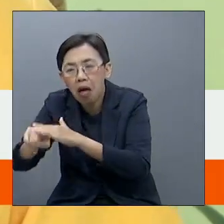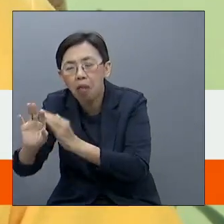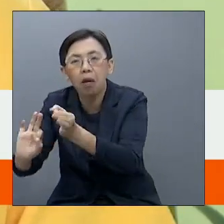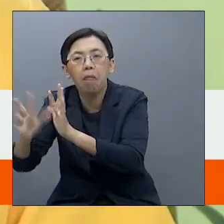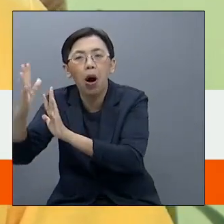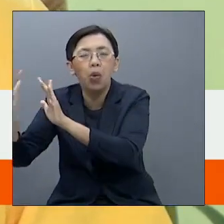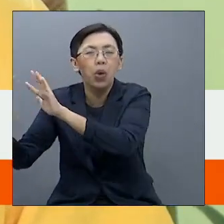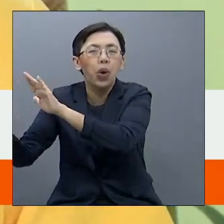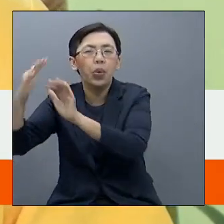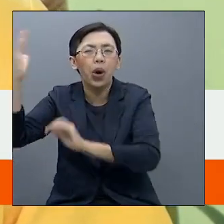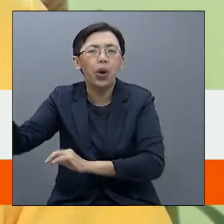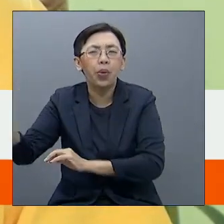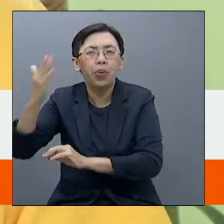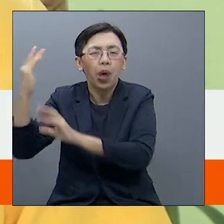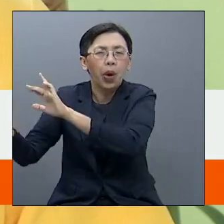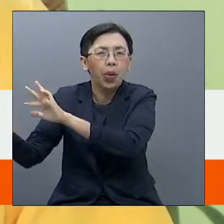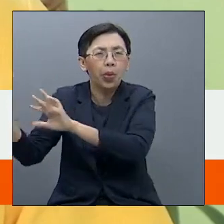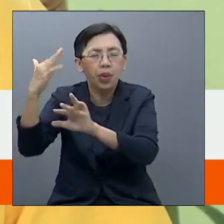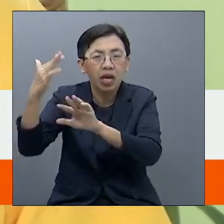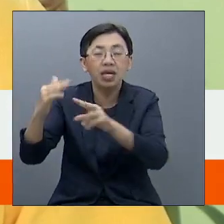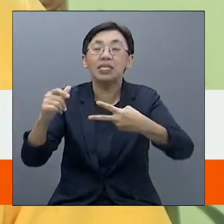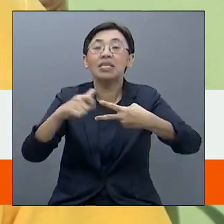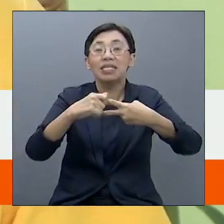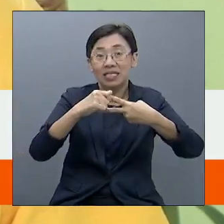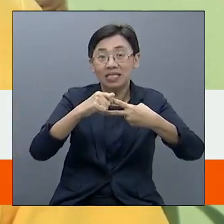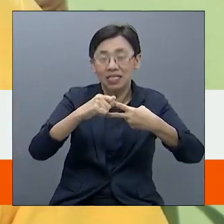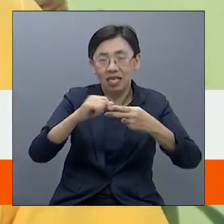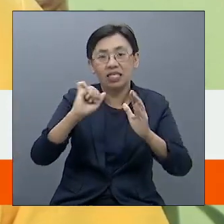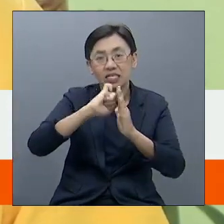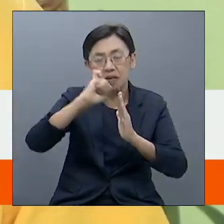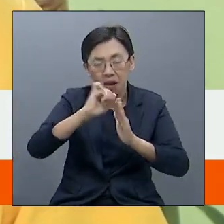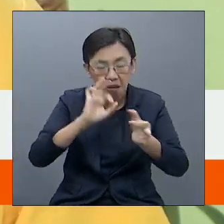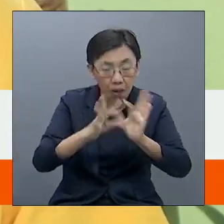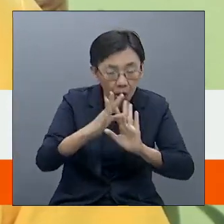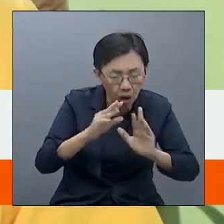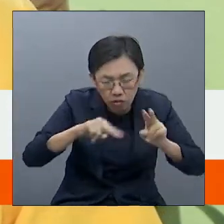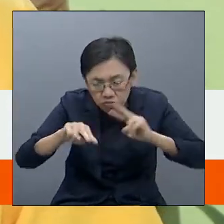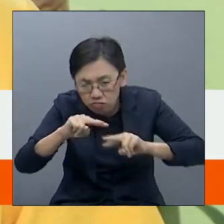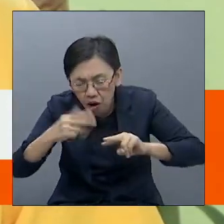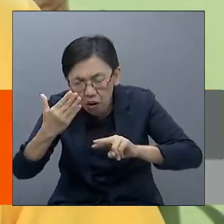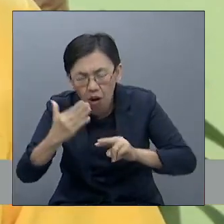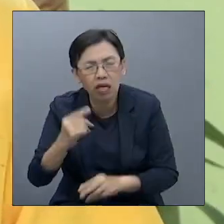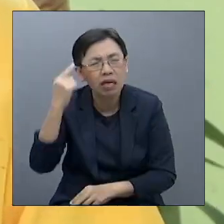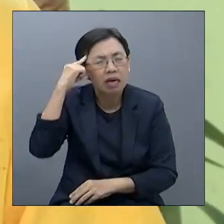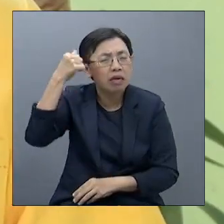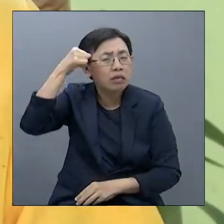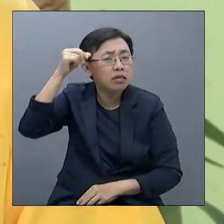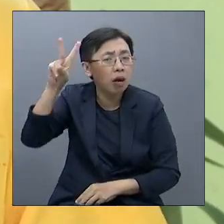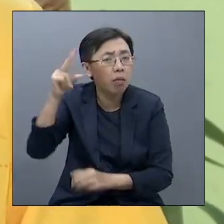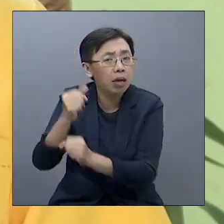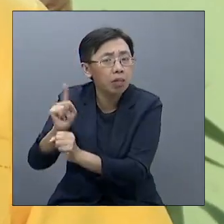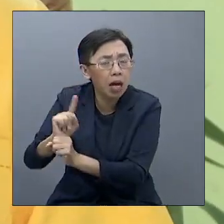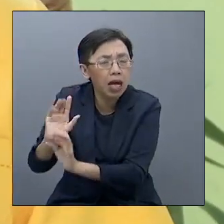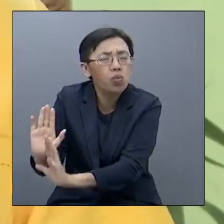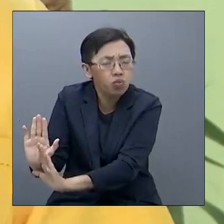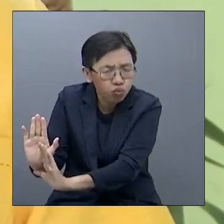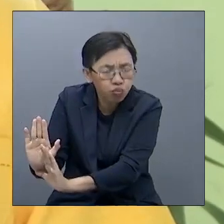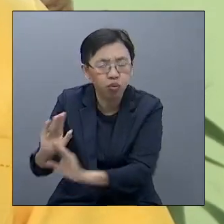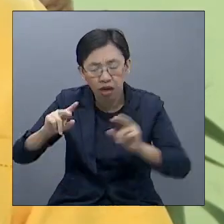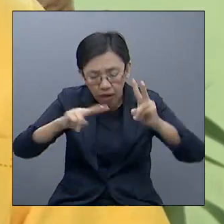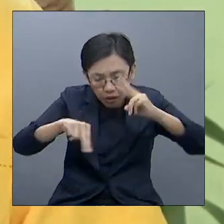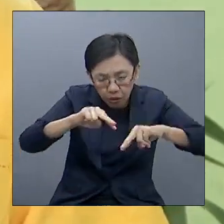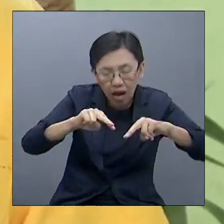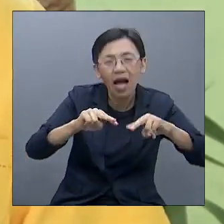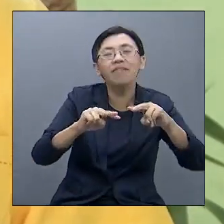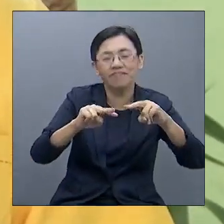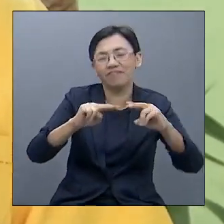เราต้องทำในสิ่งที่เราควบคุมได้ก่อนแม้ว่าจะบอกว่าอีก 2-3 วันจะทำอย่างไรก็ยังต้องยึดหลักการที่เรา